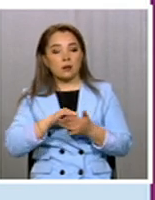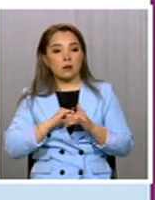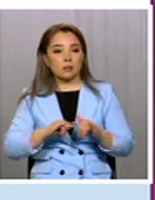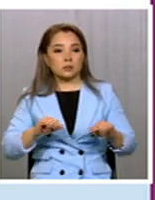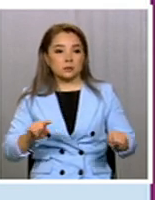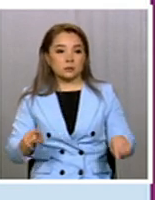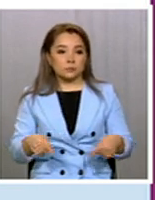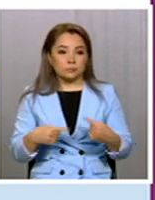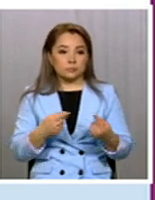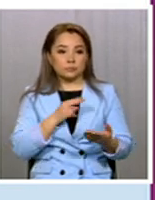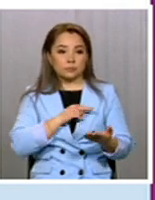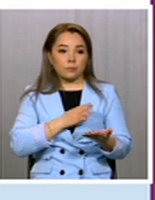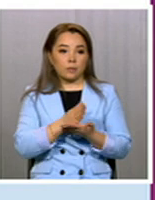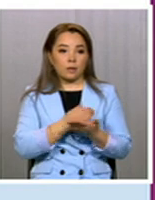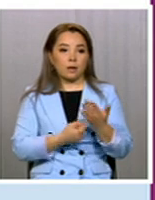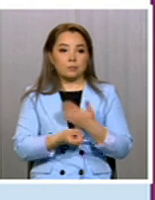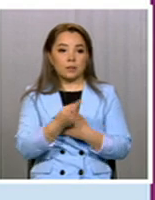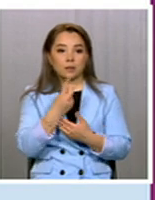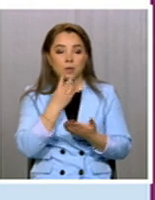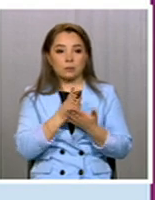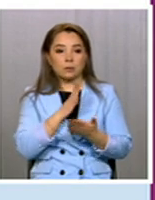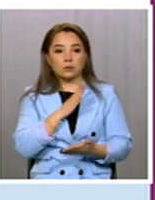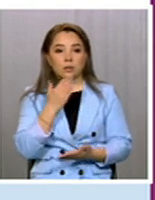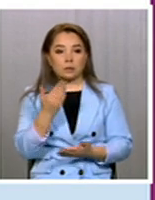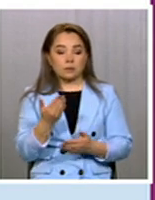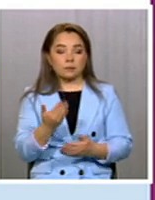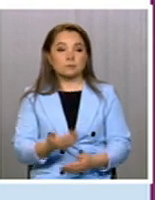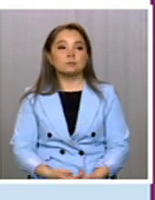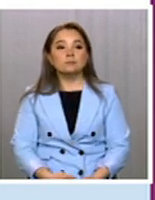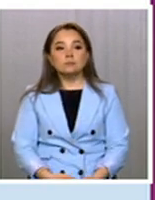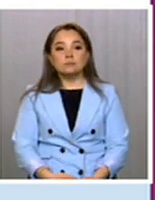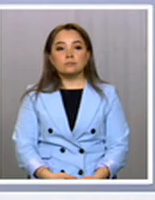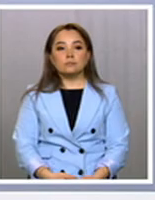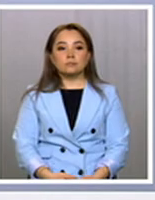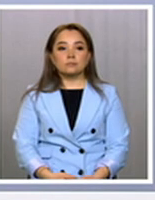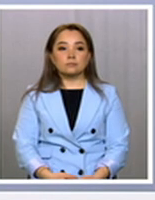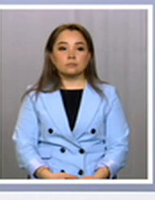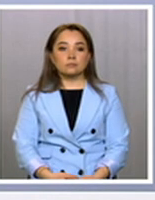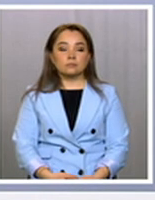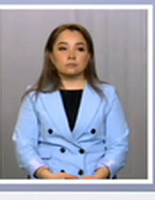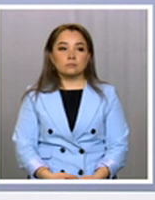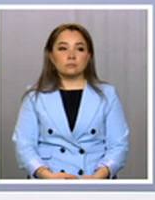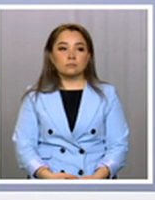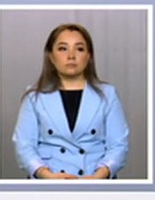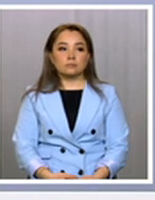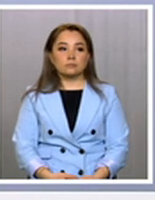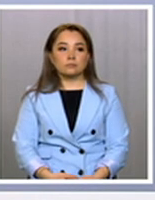қайраткерлері пайда болды. Жарайсыздар оқушылар.